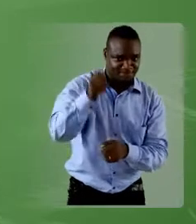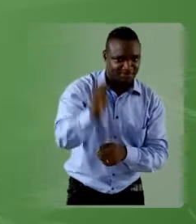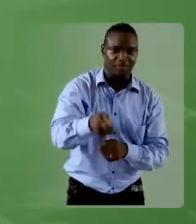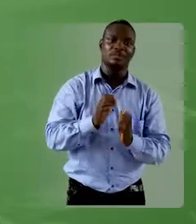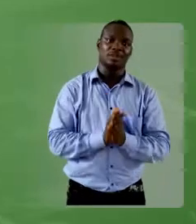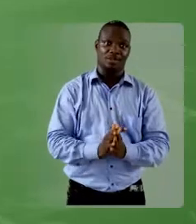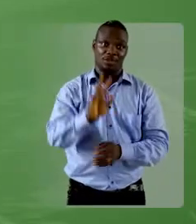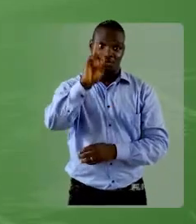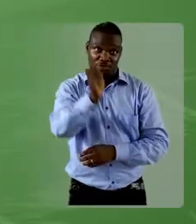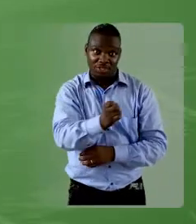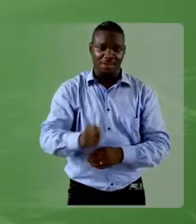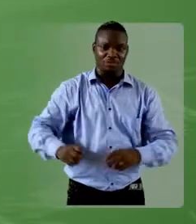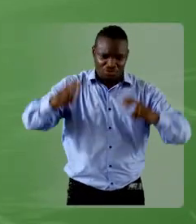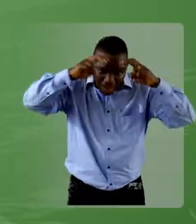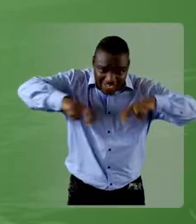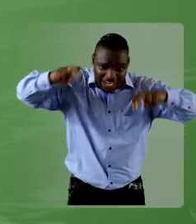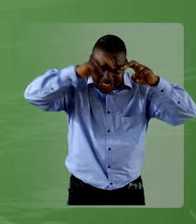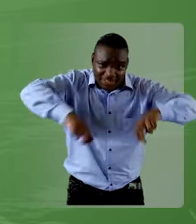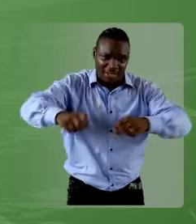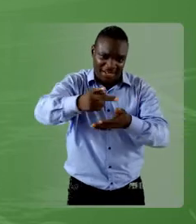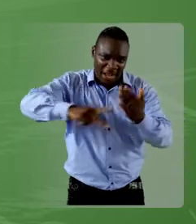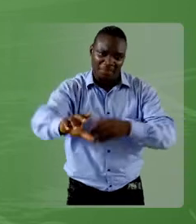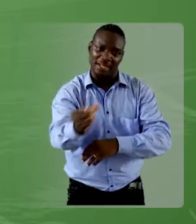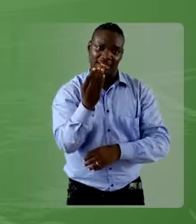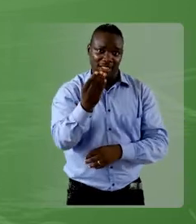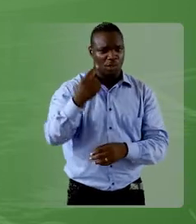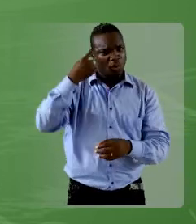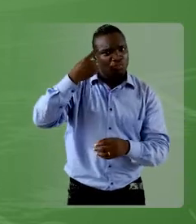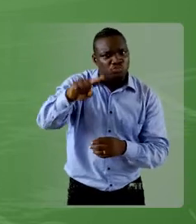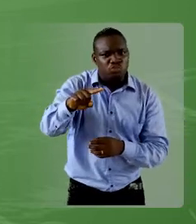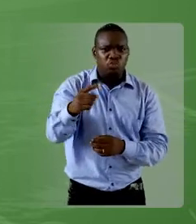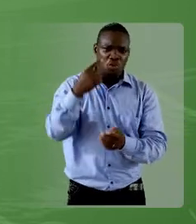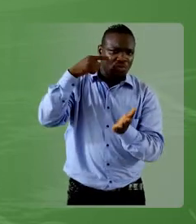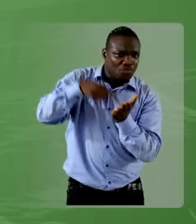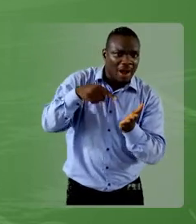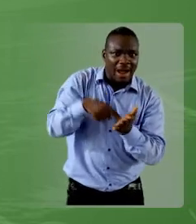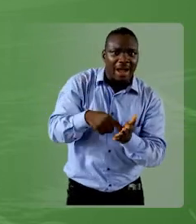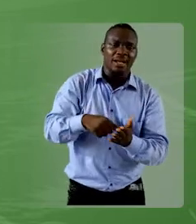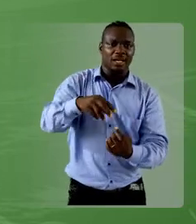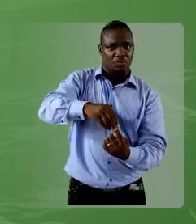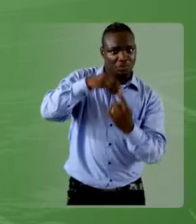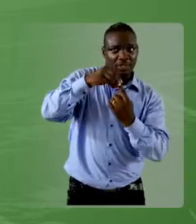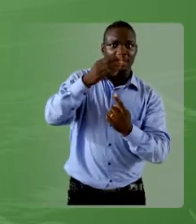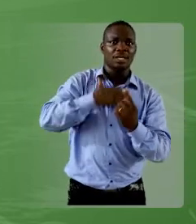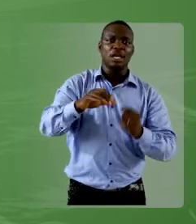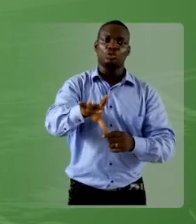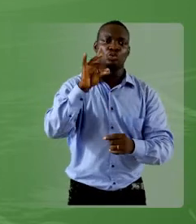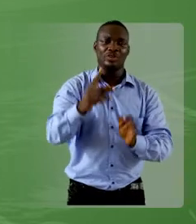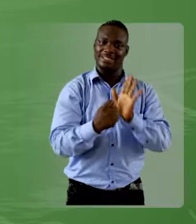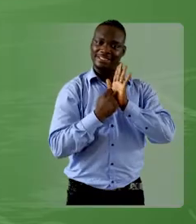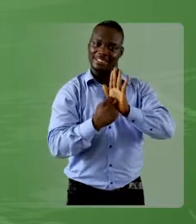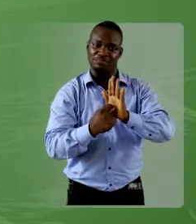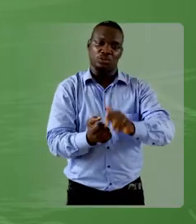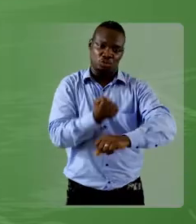étape, on analyse ces échantillons pour identifier leurs propriétés et déterminer le type